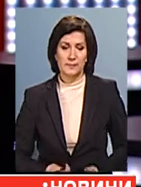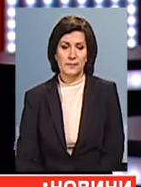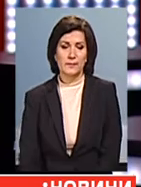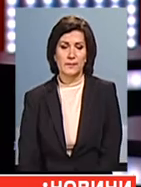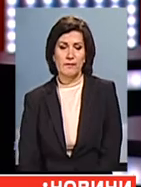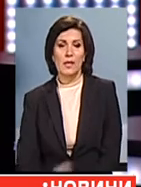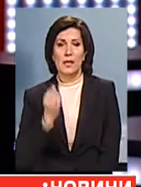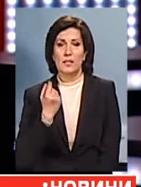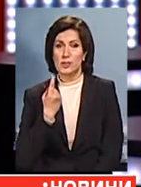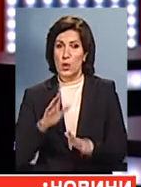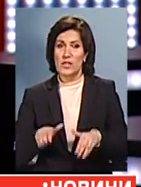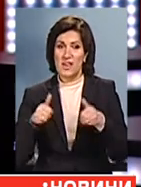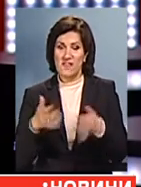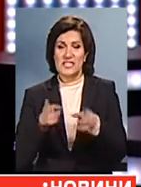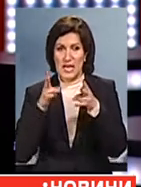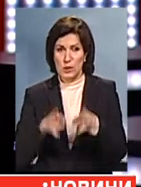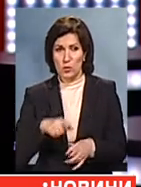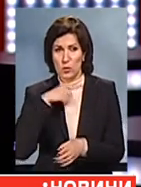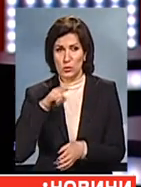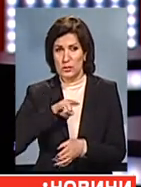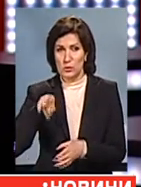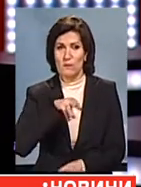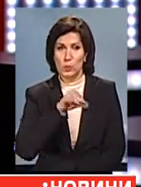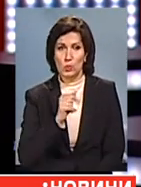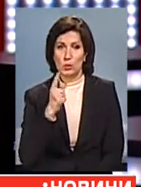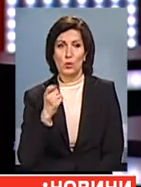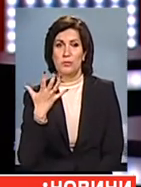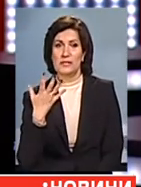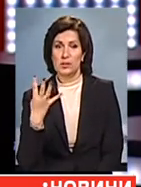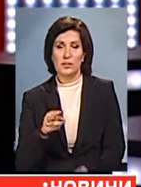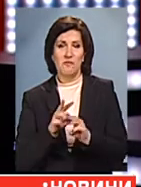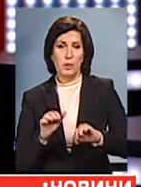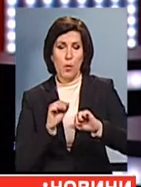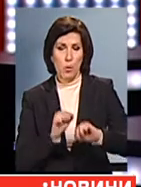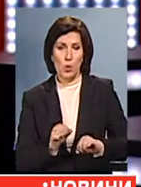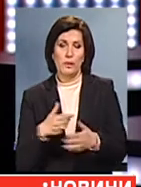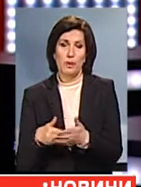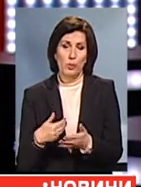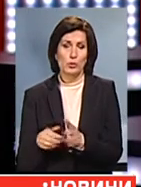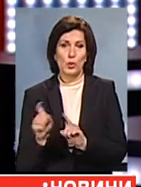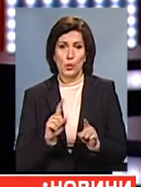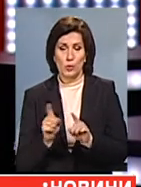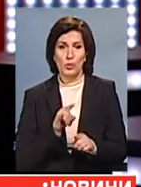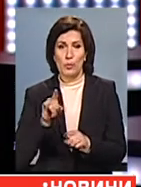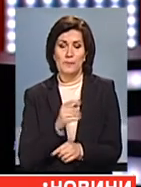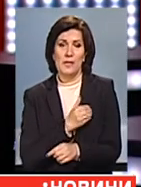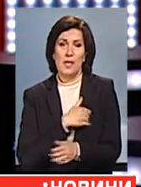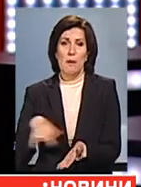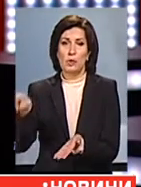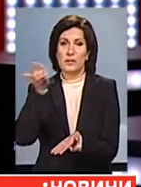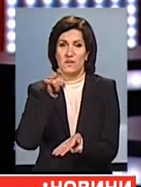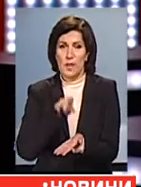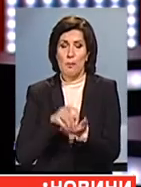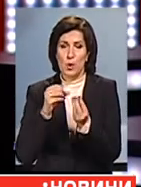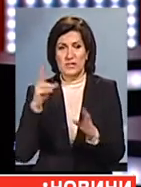еще одна версия катастрофы российского ту-154 минобороны федерации пропустила что пилот на мага все посадит или так